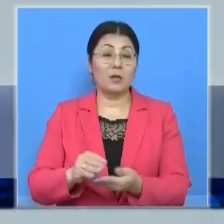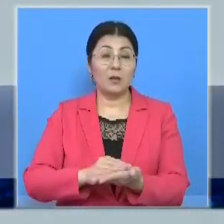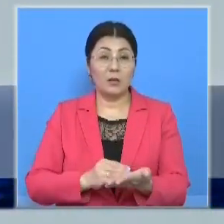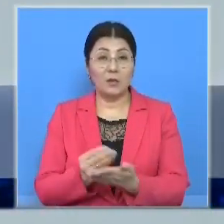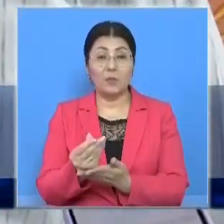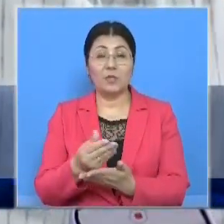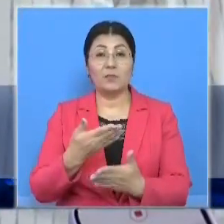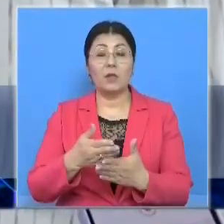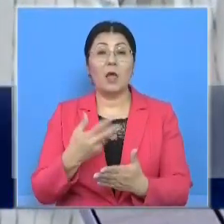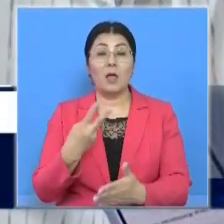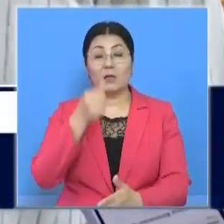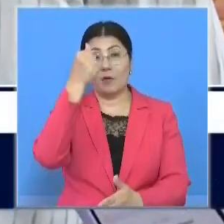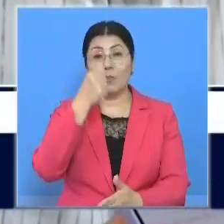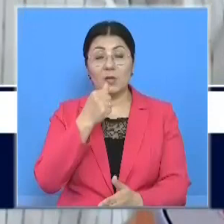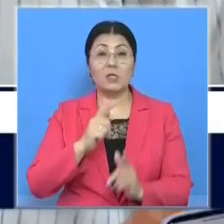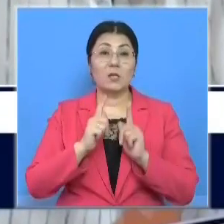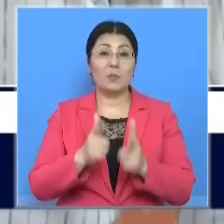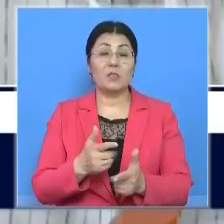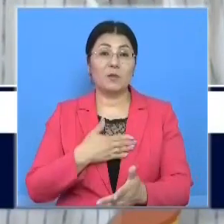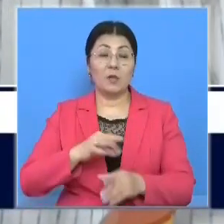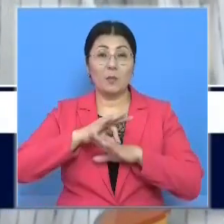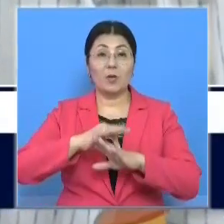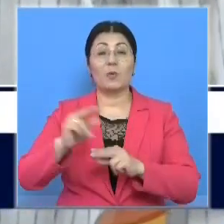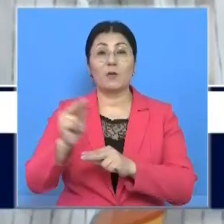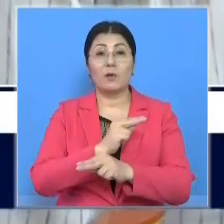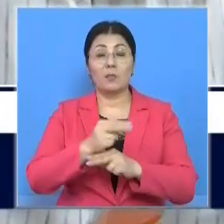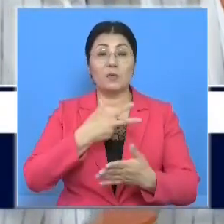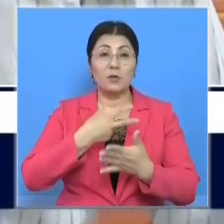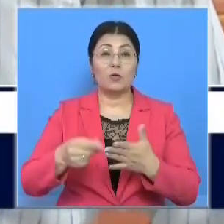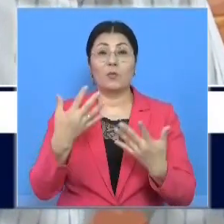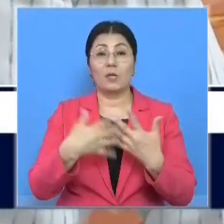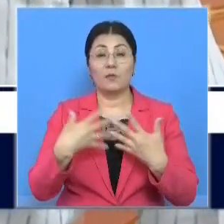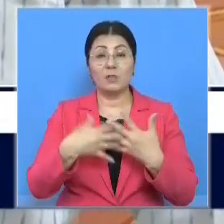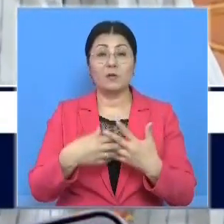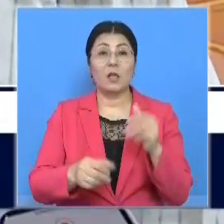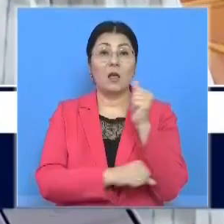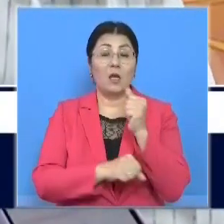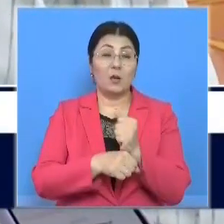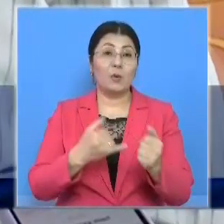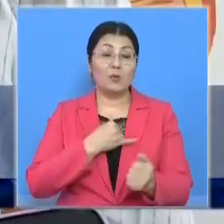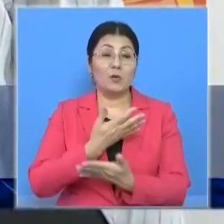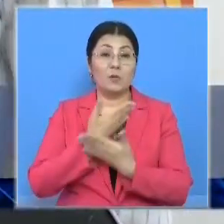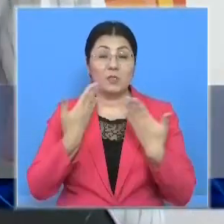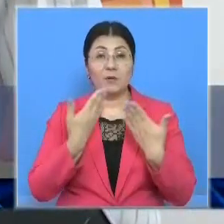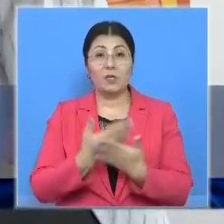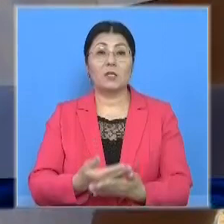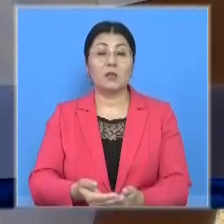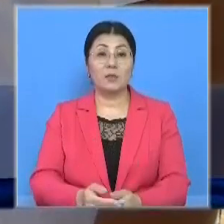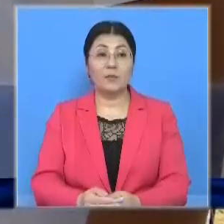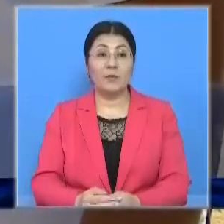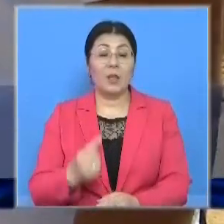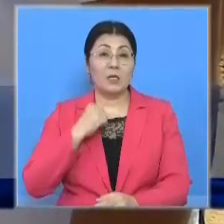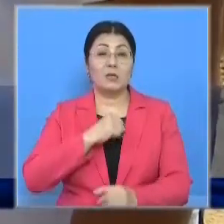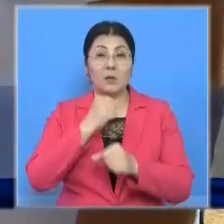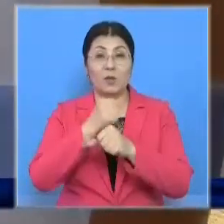кредит. Через 2 месяца нам ее одобрили. В мае провели ремонт, купили оборудование. Пока работников у нас нет. Работают пока что наши жены. В